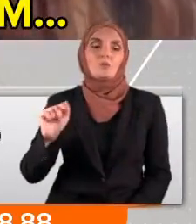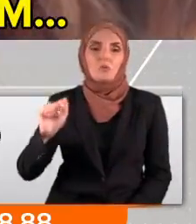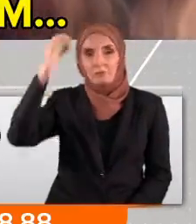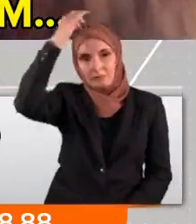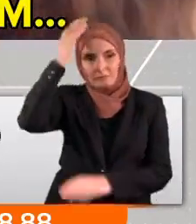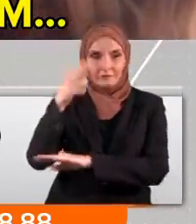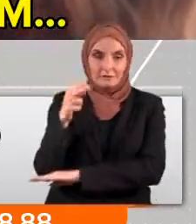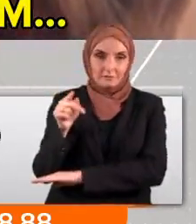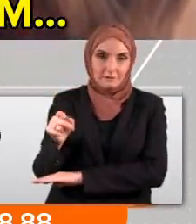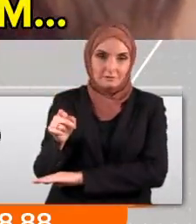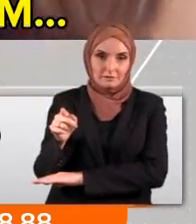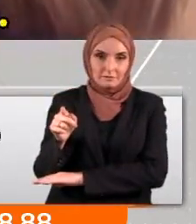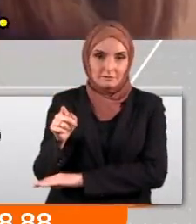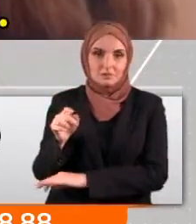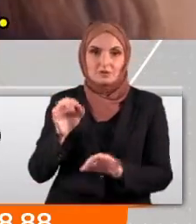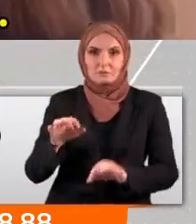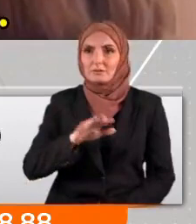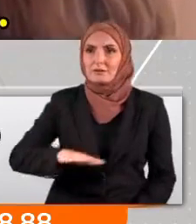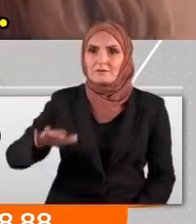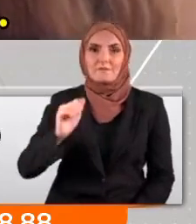görüşte şu an bizim